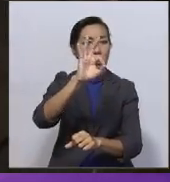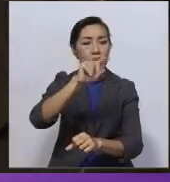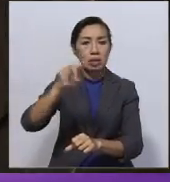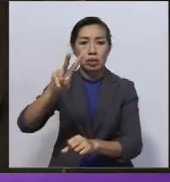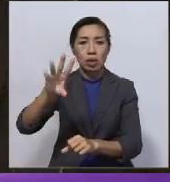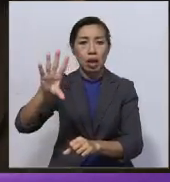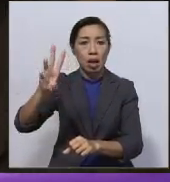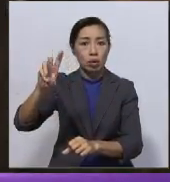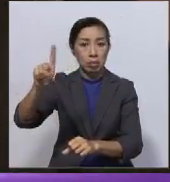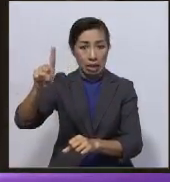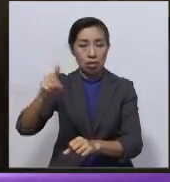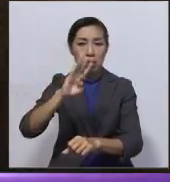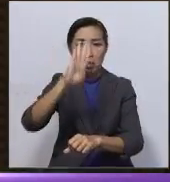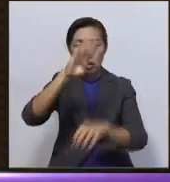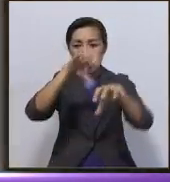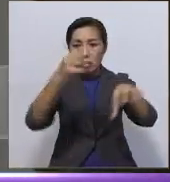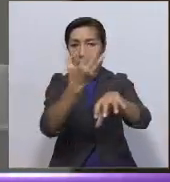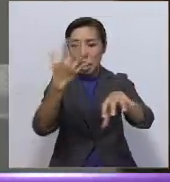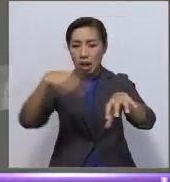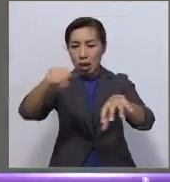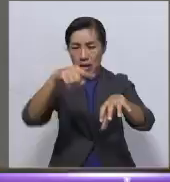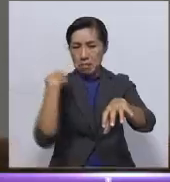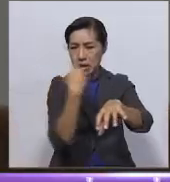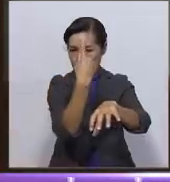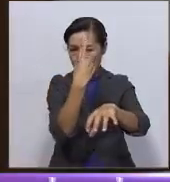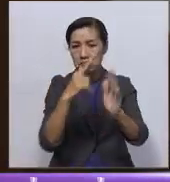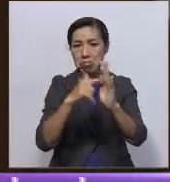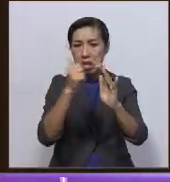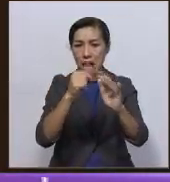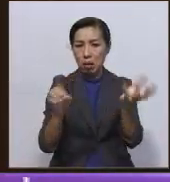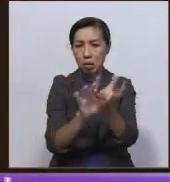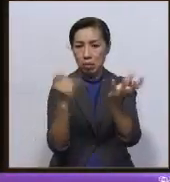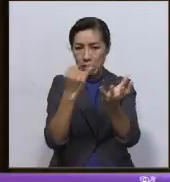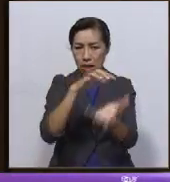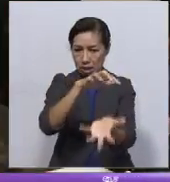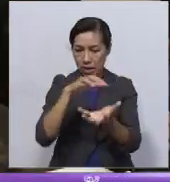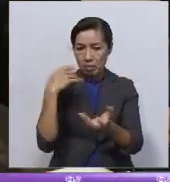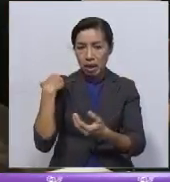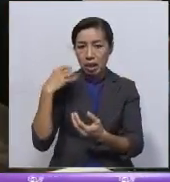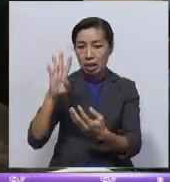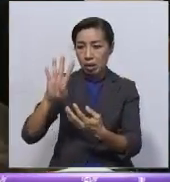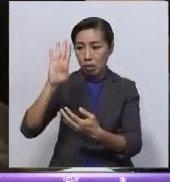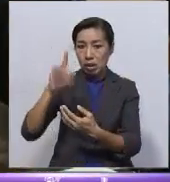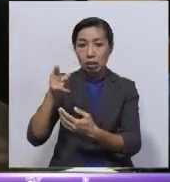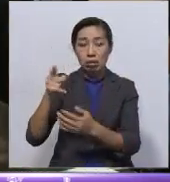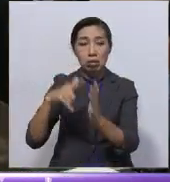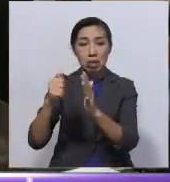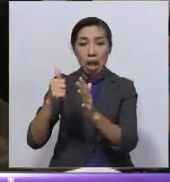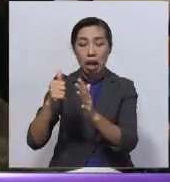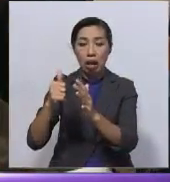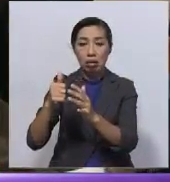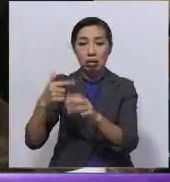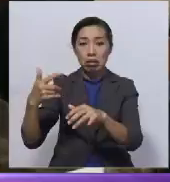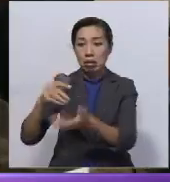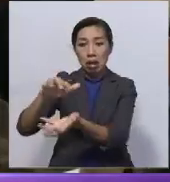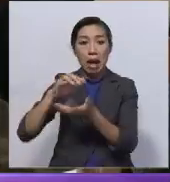2561หนึ่งใน5บริษัทนั้นส่งมอบวัคซีนที่ไม่ได้คุณภาพให้แก่กรมปศุสัตว์และอีก1บริษัทไม่มีวัคซีนส่งมอ